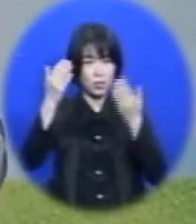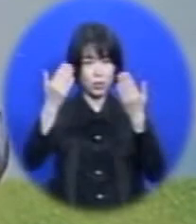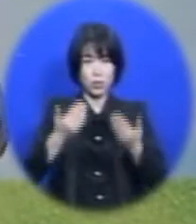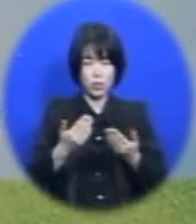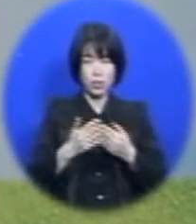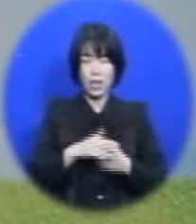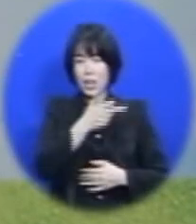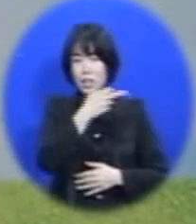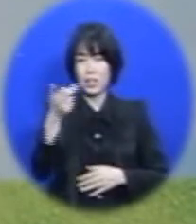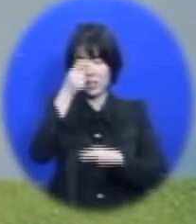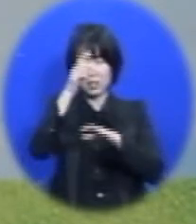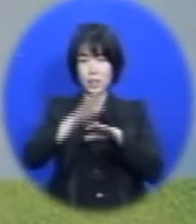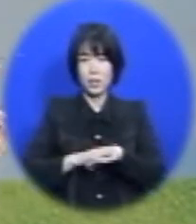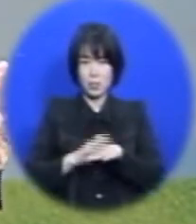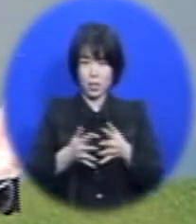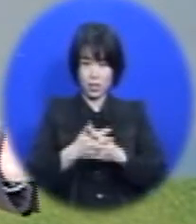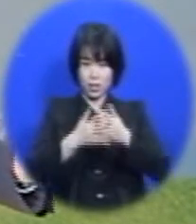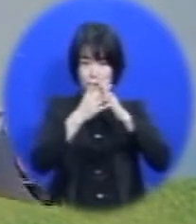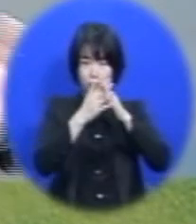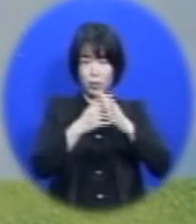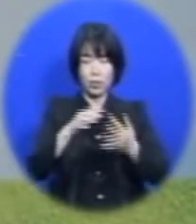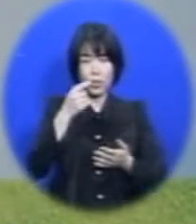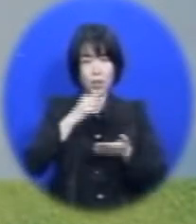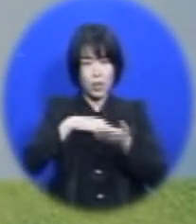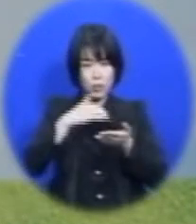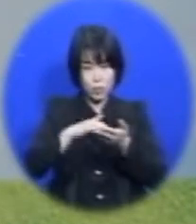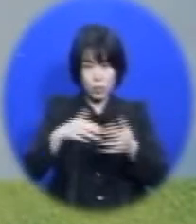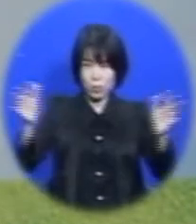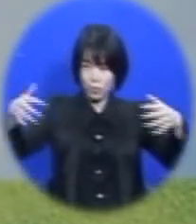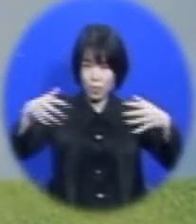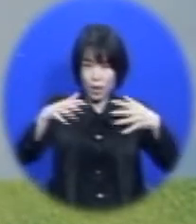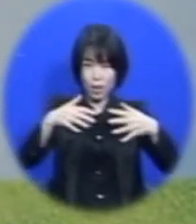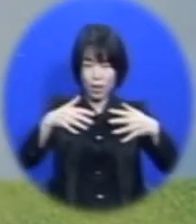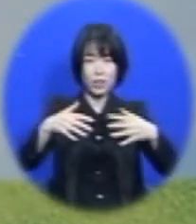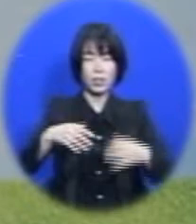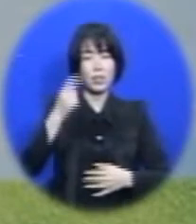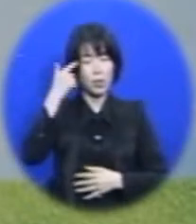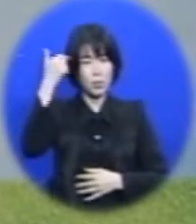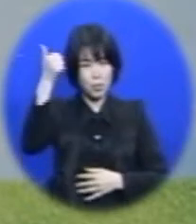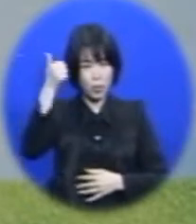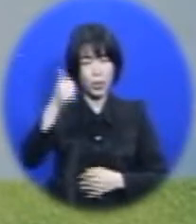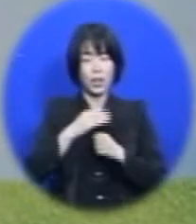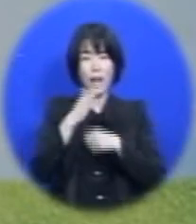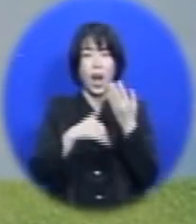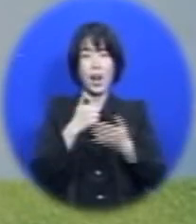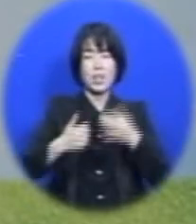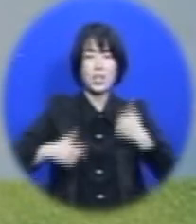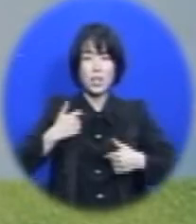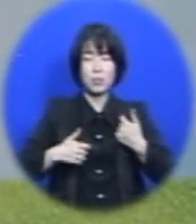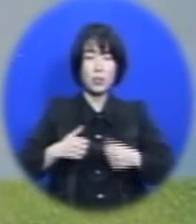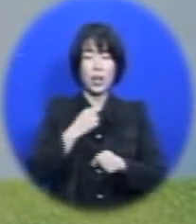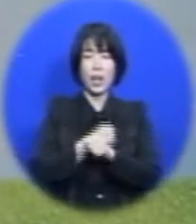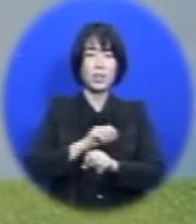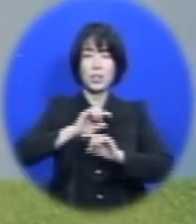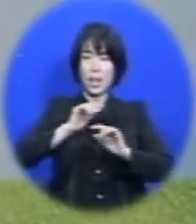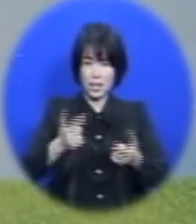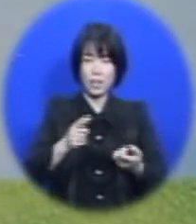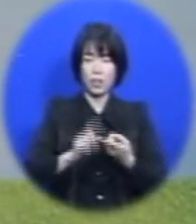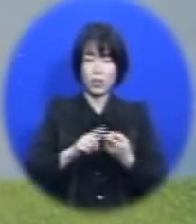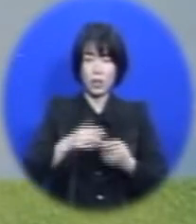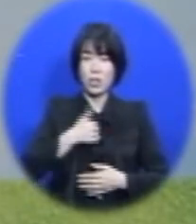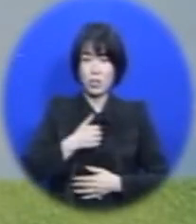하나님은 큰 예배당을 짓고 교인들을 많이 모으는 이런 목회가 하나님을 꼭 기쁘시게 하는 게 아니라는 것에 대해서